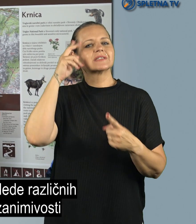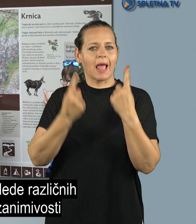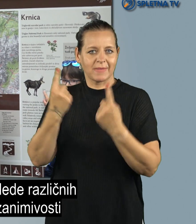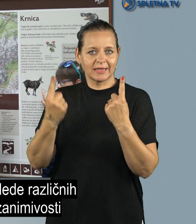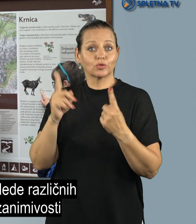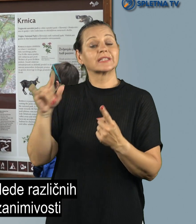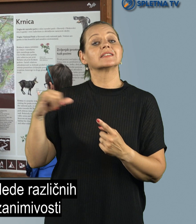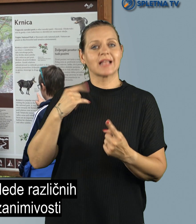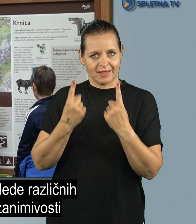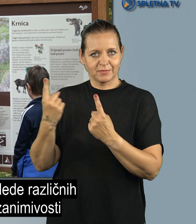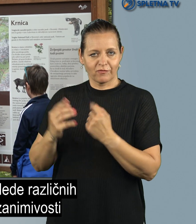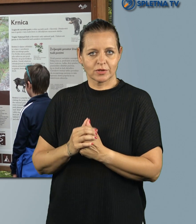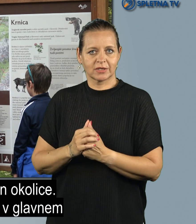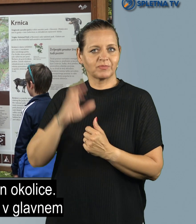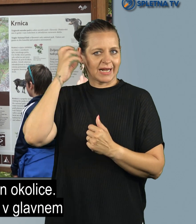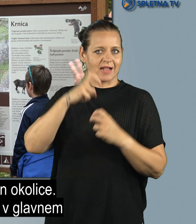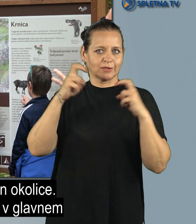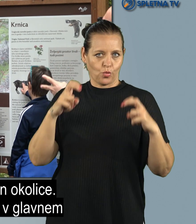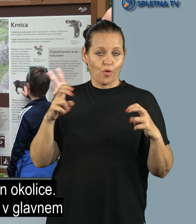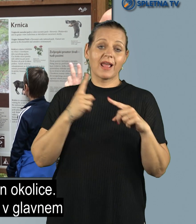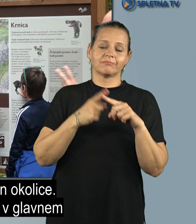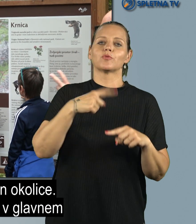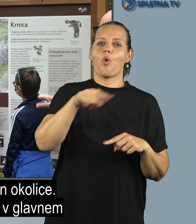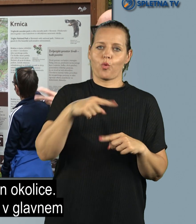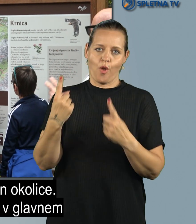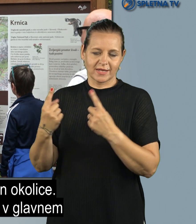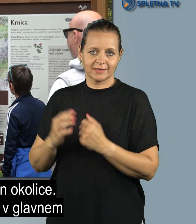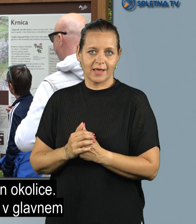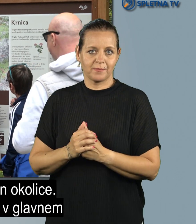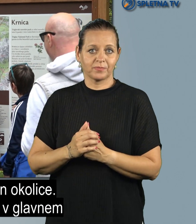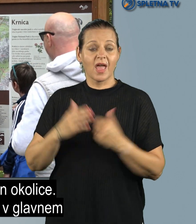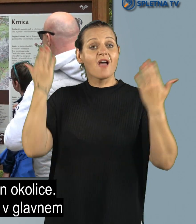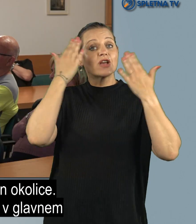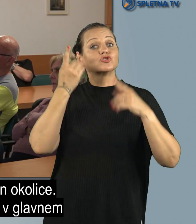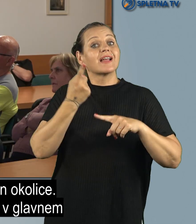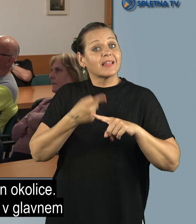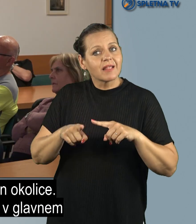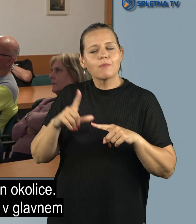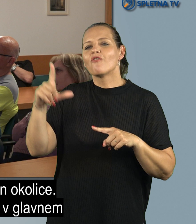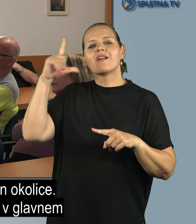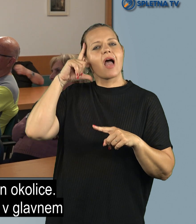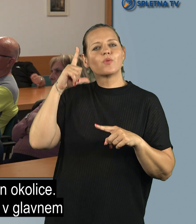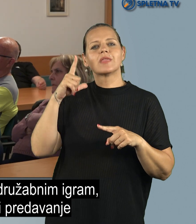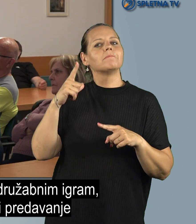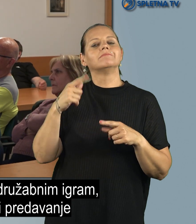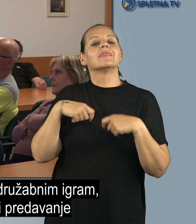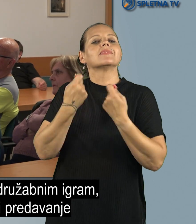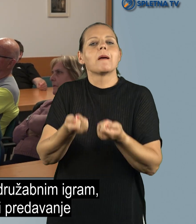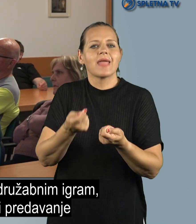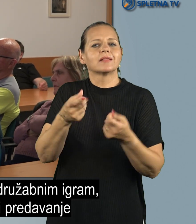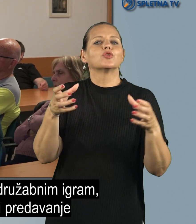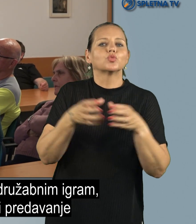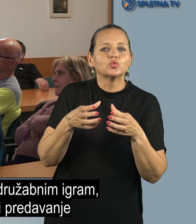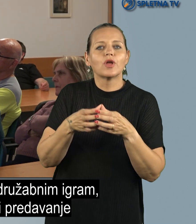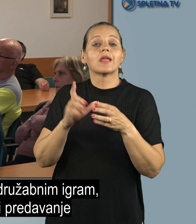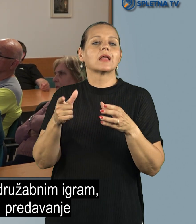različnih znamenitosti in zanimivosti Kranjske Gore in okolice. Večerni del je bil v glavnem